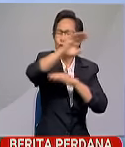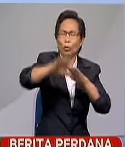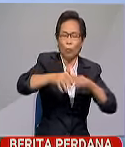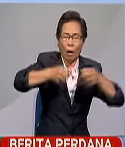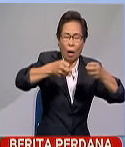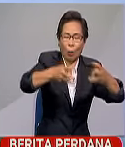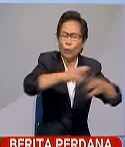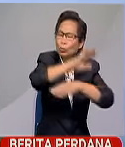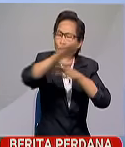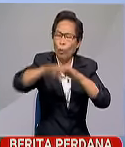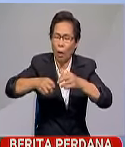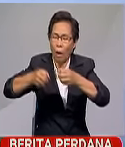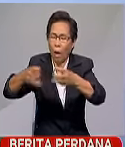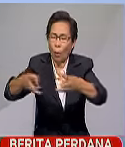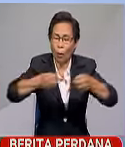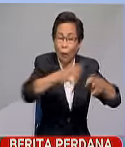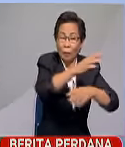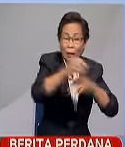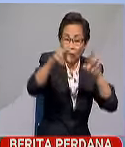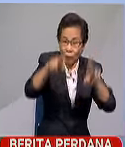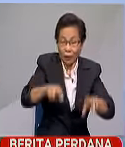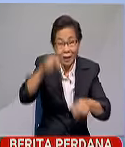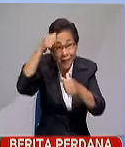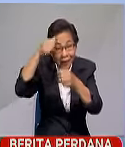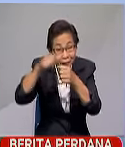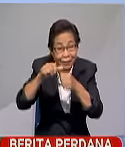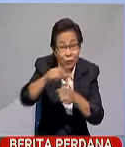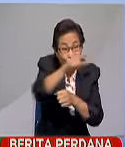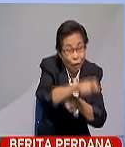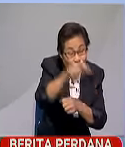raya. Rakyat perlu ingat bahawa